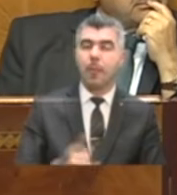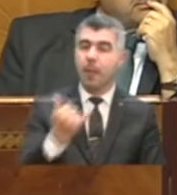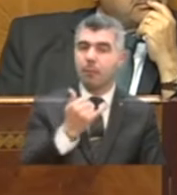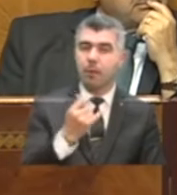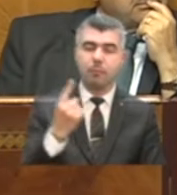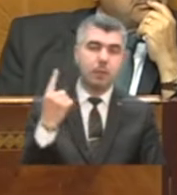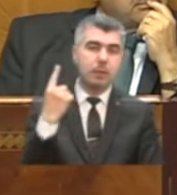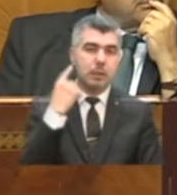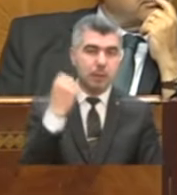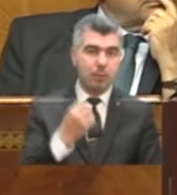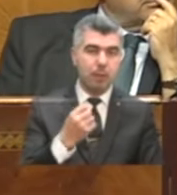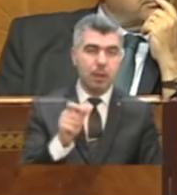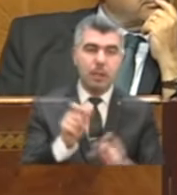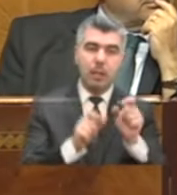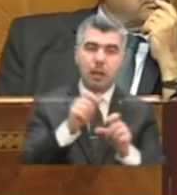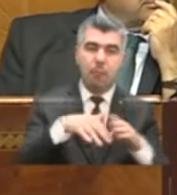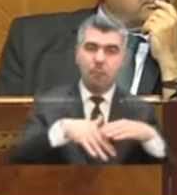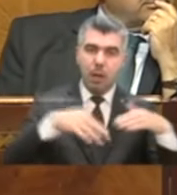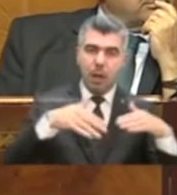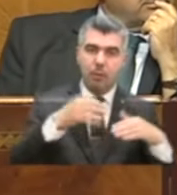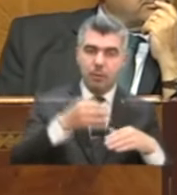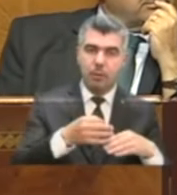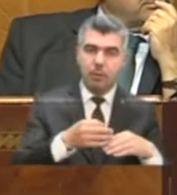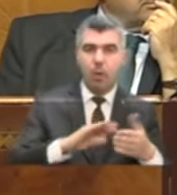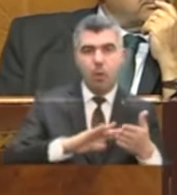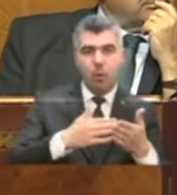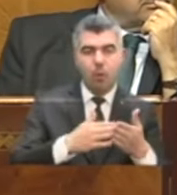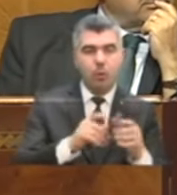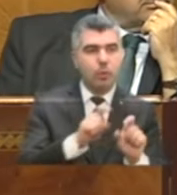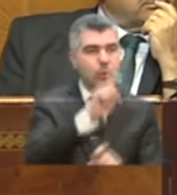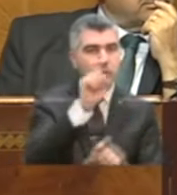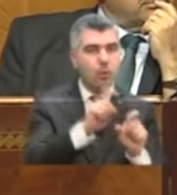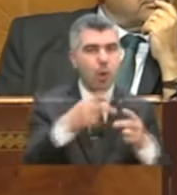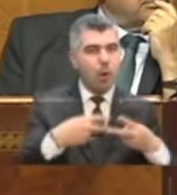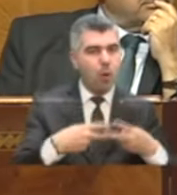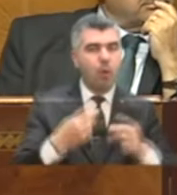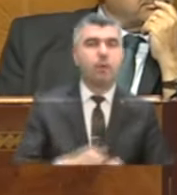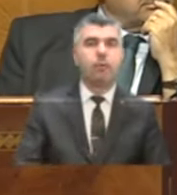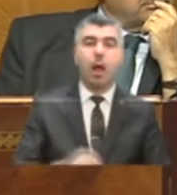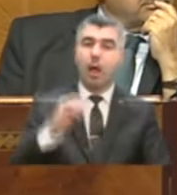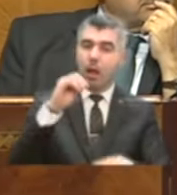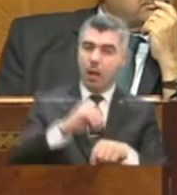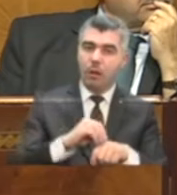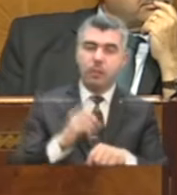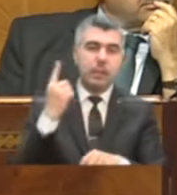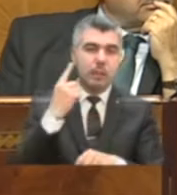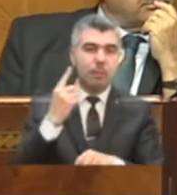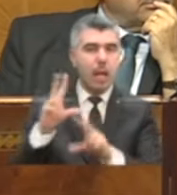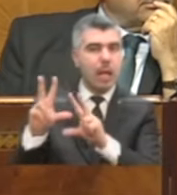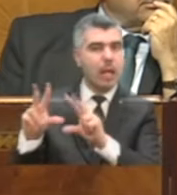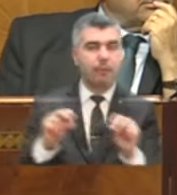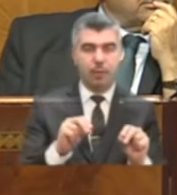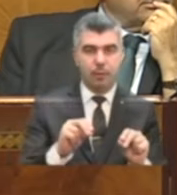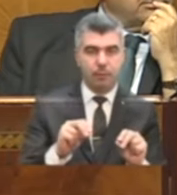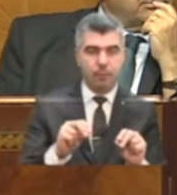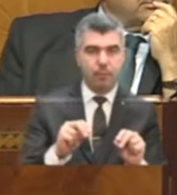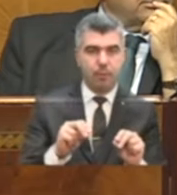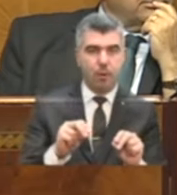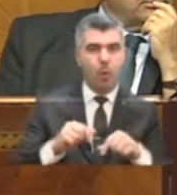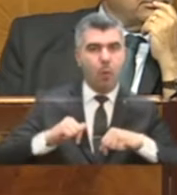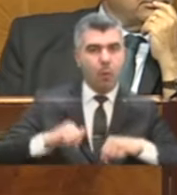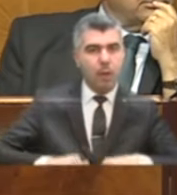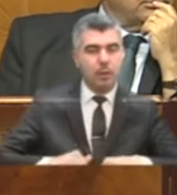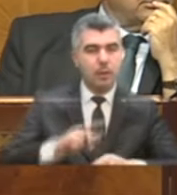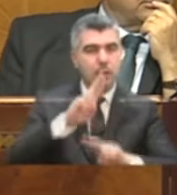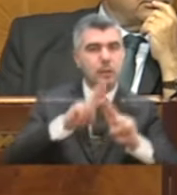نستمع للساده النواب وسيده النائبات وهن وهم يطرحون اسئلتهم، وان نستمع بنفس المنطق للساده الوزراء